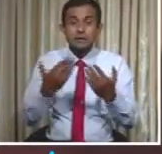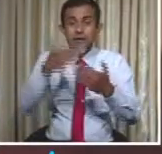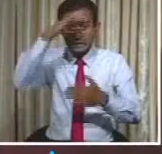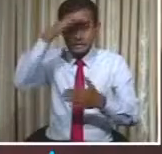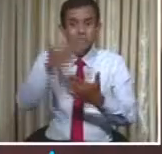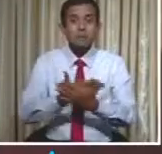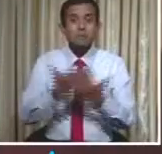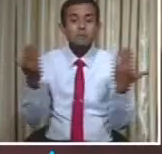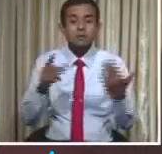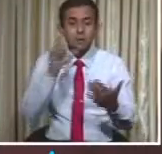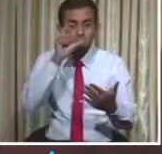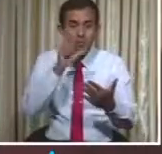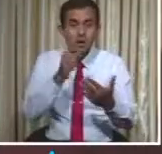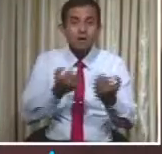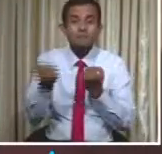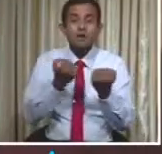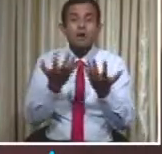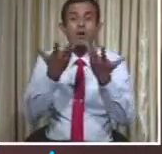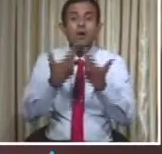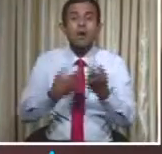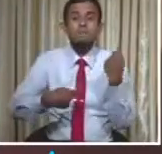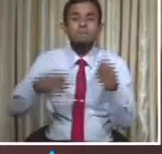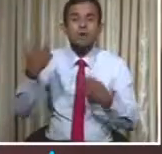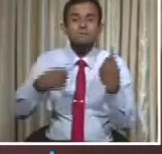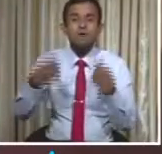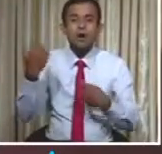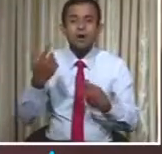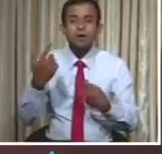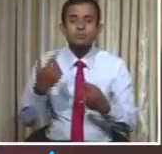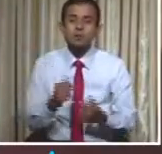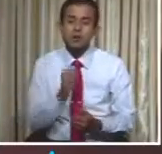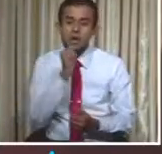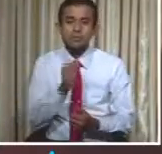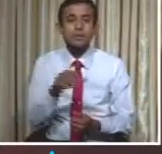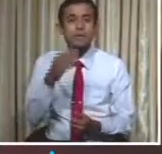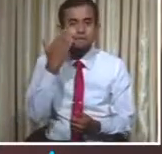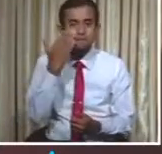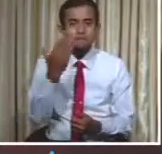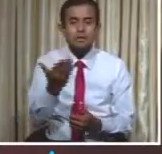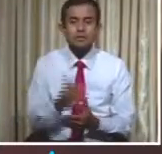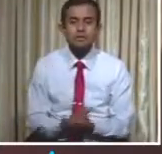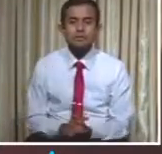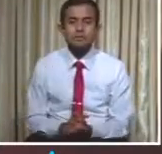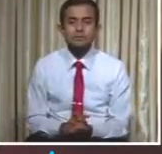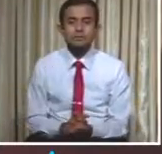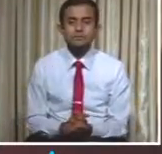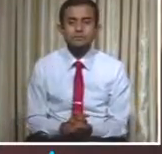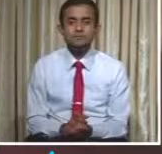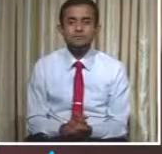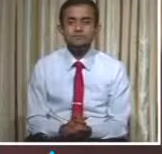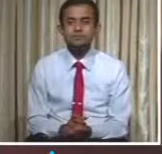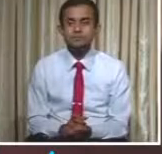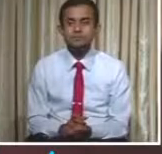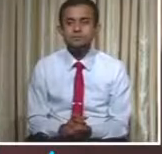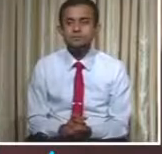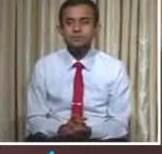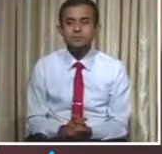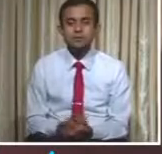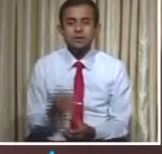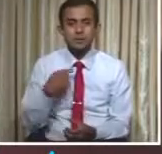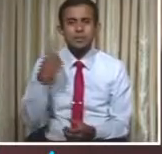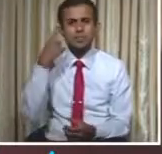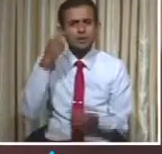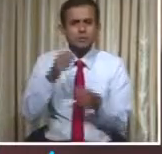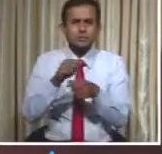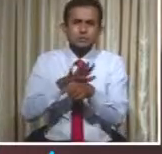ටිකේ බැලුවා නම් කොච්චර වාහන වෙන්දේසිය දානවද කියලා මේ යථාර්ථය පේනවා. ඒ වගේම දැන් අපි දන්නවා මේ